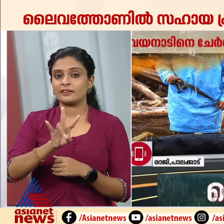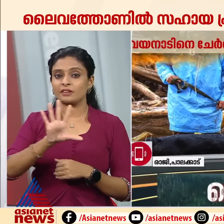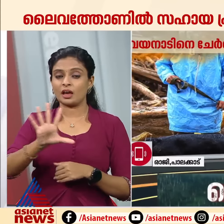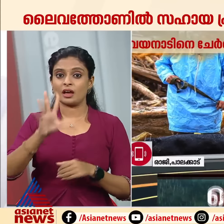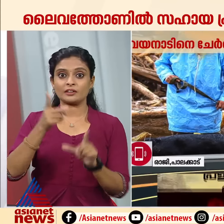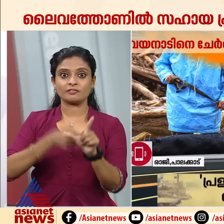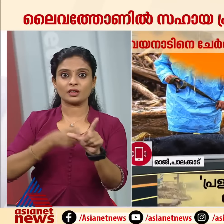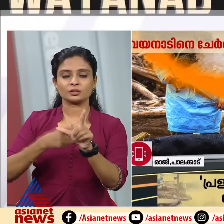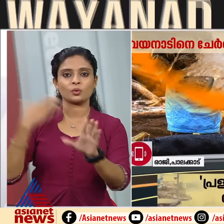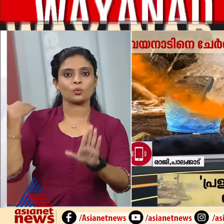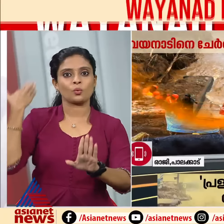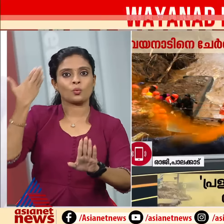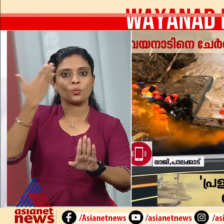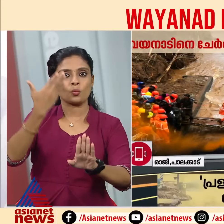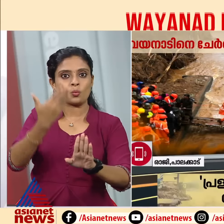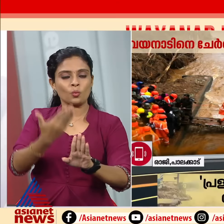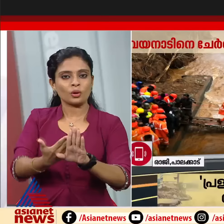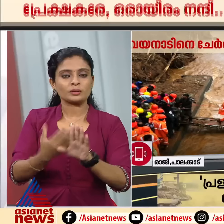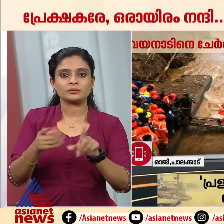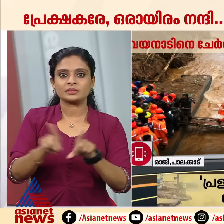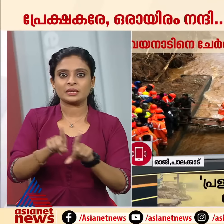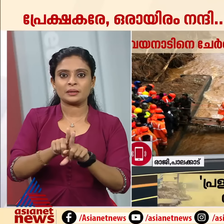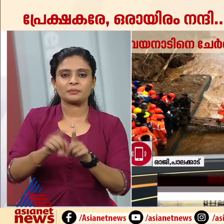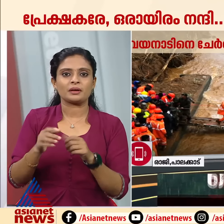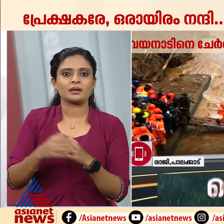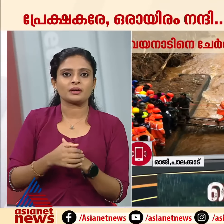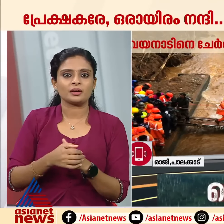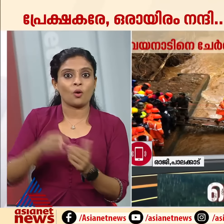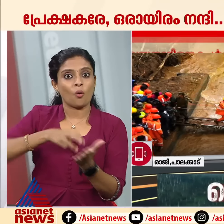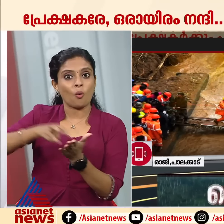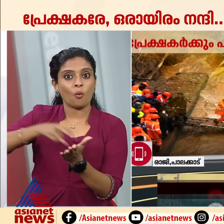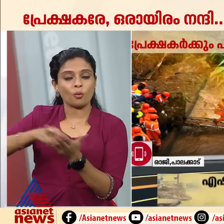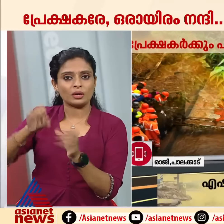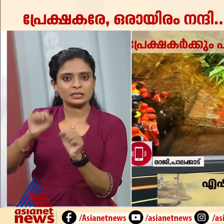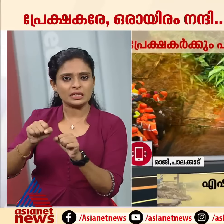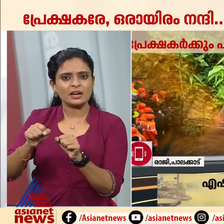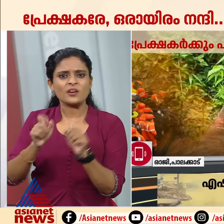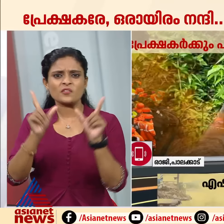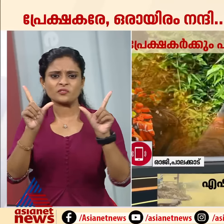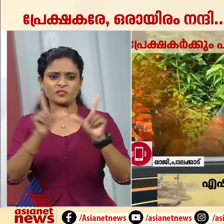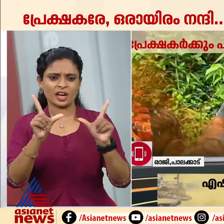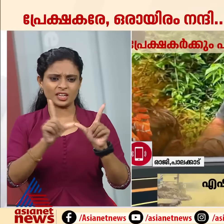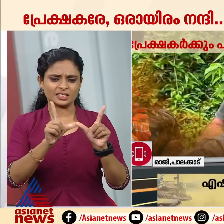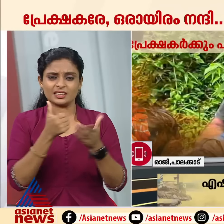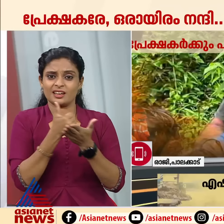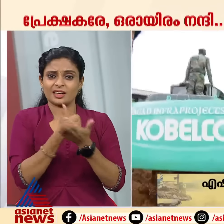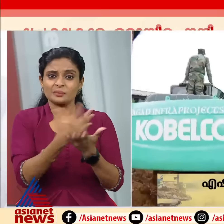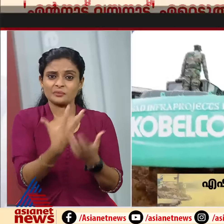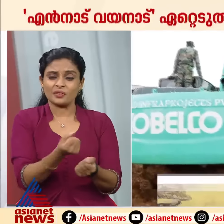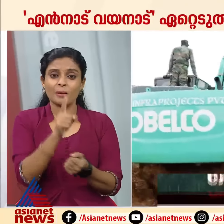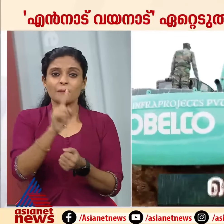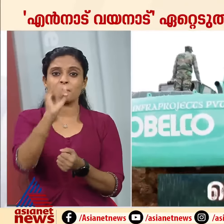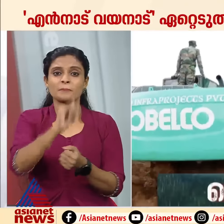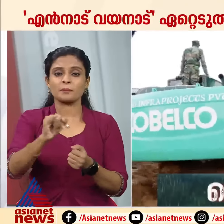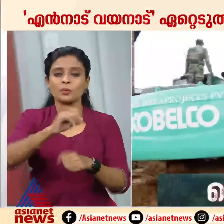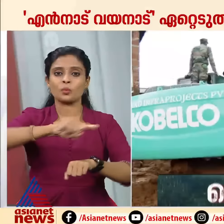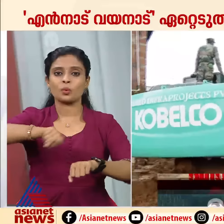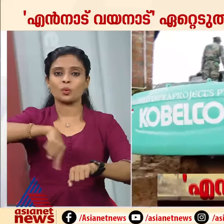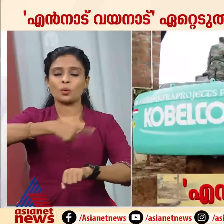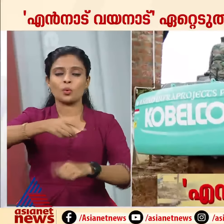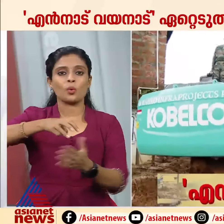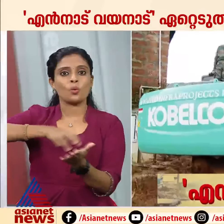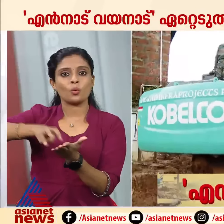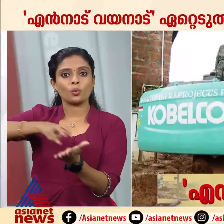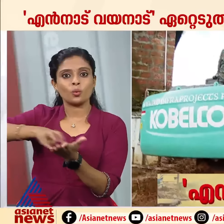ചെന്നൈയിലാണ് ഓട്ടോ ഓടിക്കൊണ്ടിരിക്കുന്നത്. ഈ വയനാടിന് വേണ്ടിയിട്ട് 16 മണിക്കൂർ ഓട്ടാന്ന് തീരുമാനിച്ചിട്ട് ഞാൻ ഈ വയനാട്, അത്